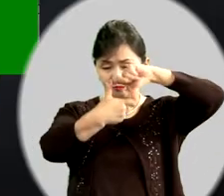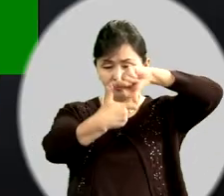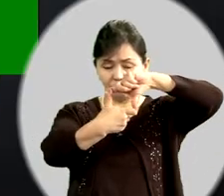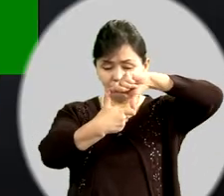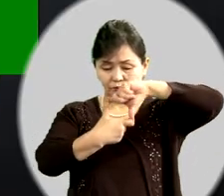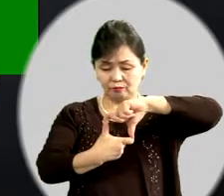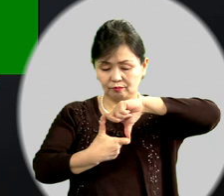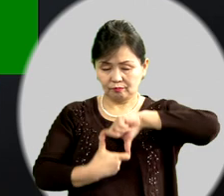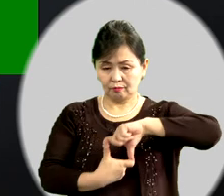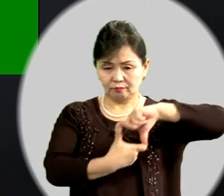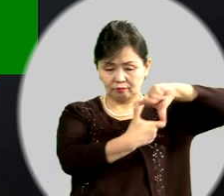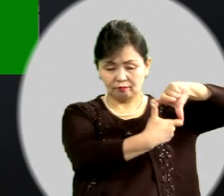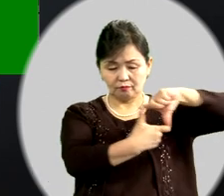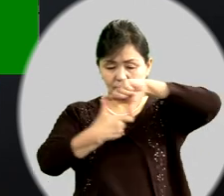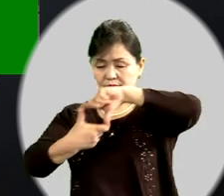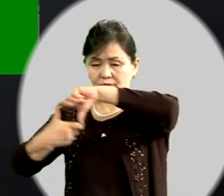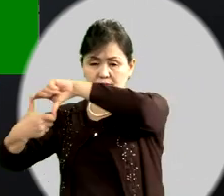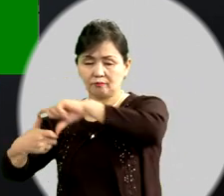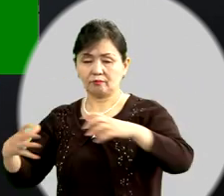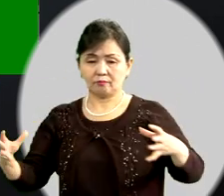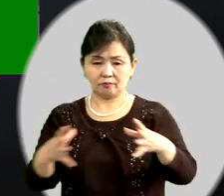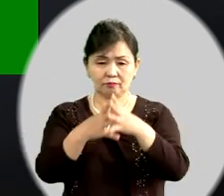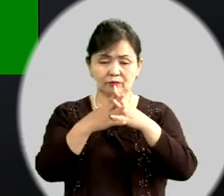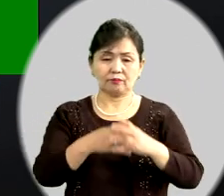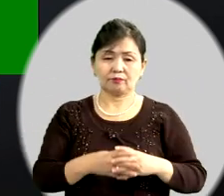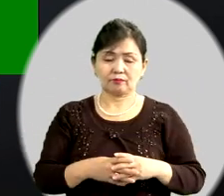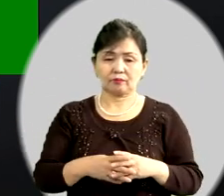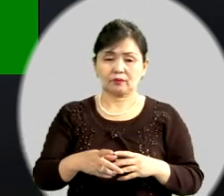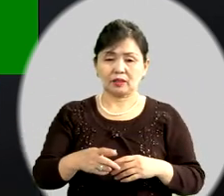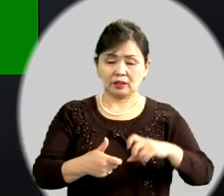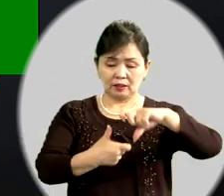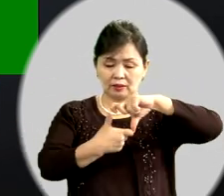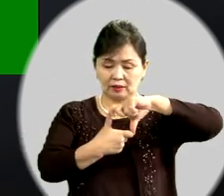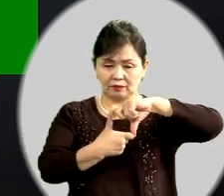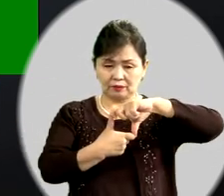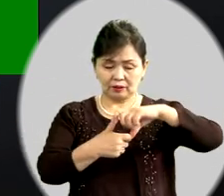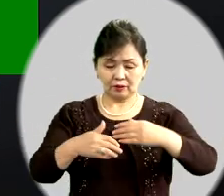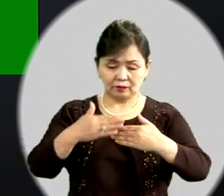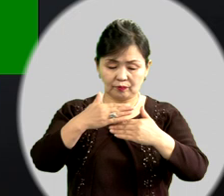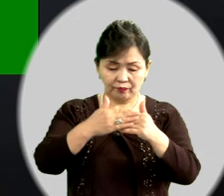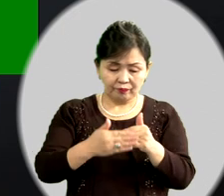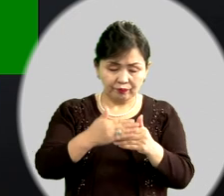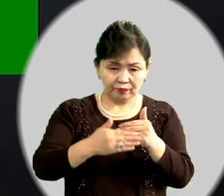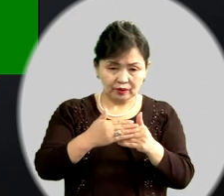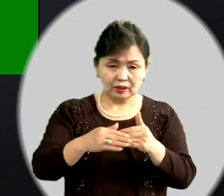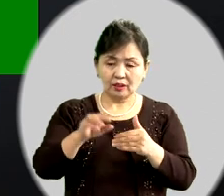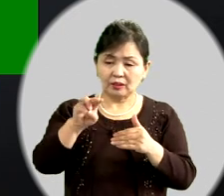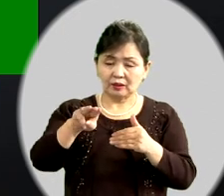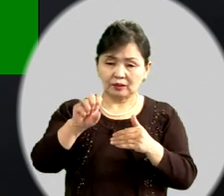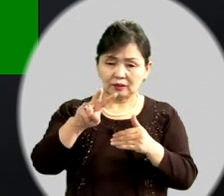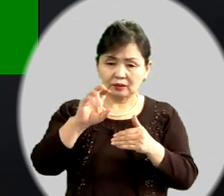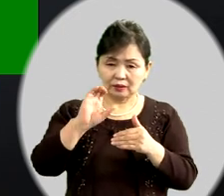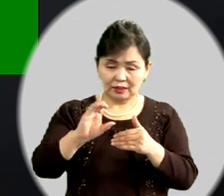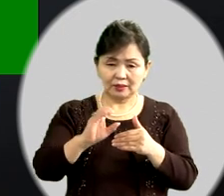болдог. Квадрат нь кубын талс болно. Тэгэхээр энэ квадратыг кубын талс гэж нэрлэх юм байна.